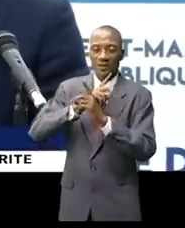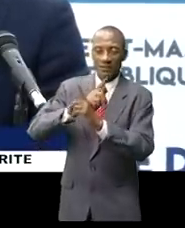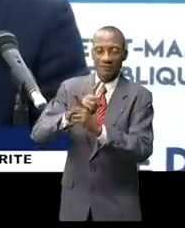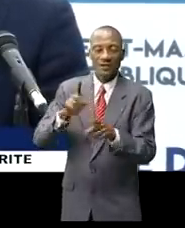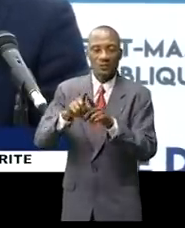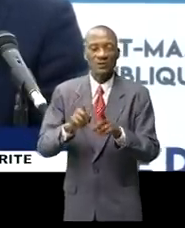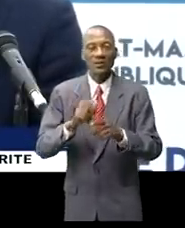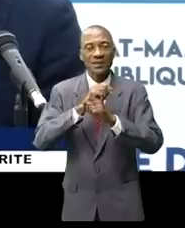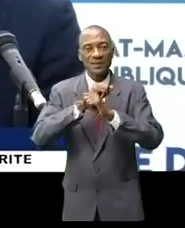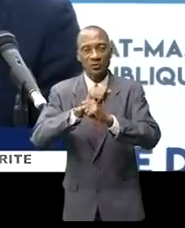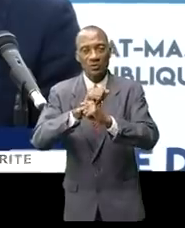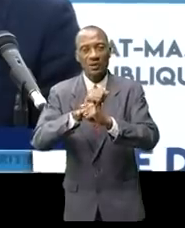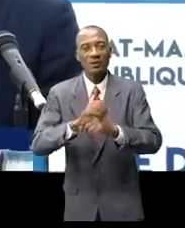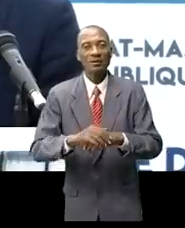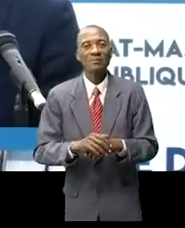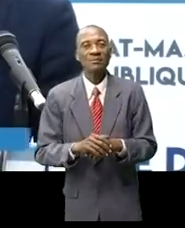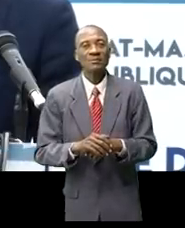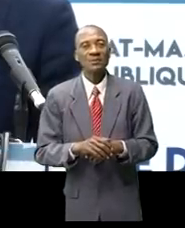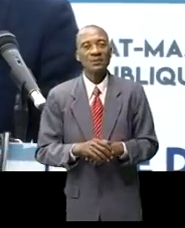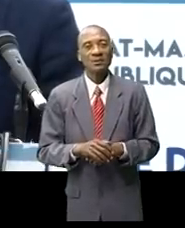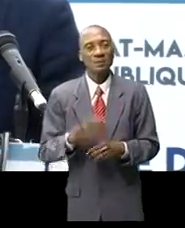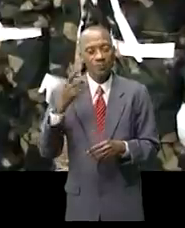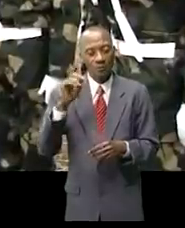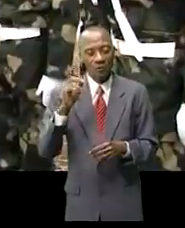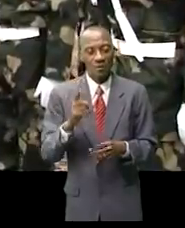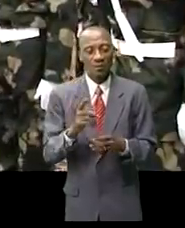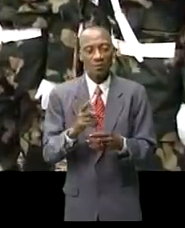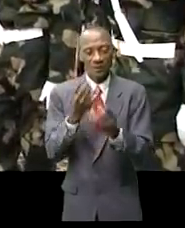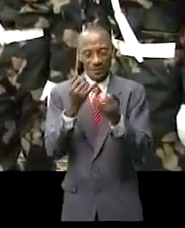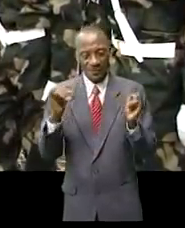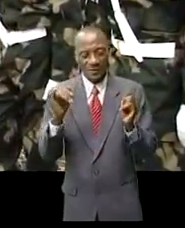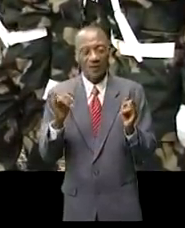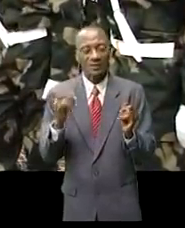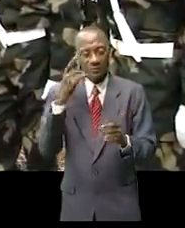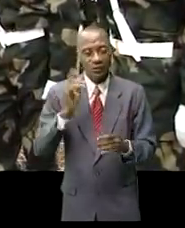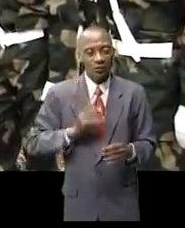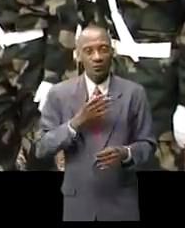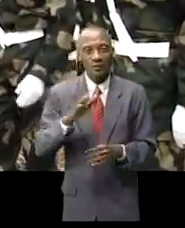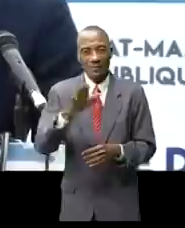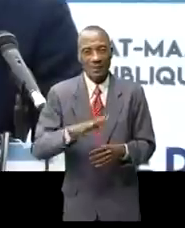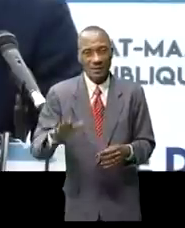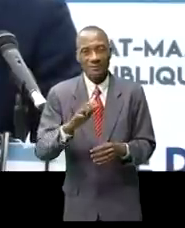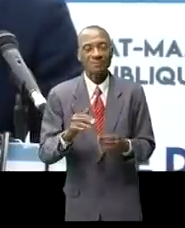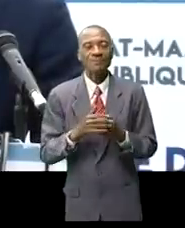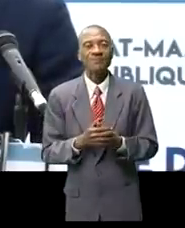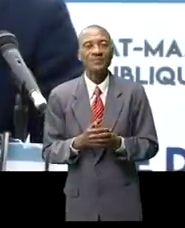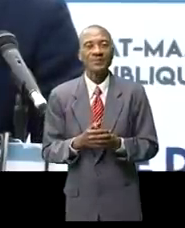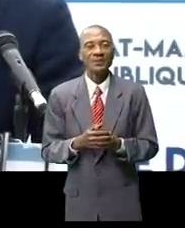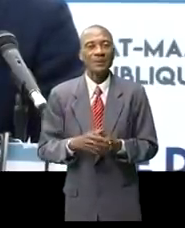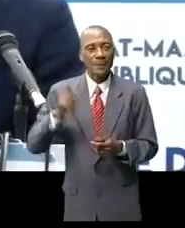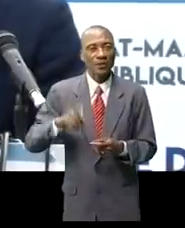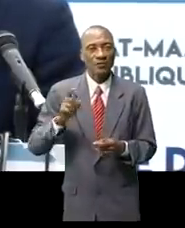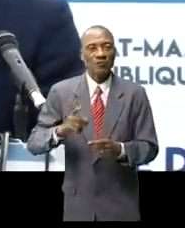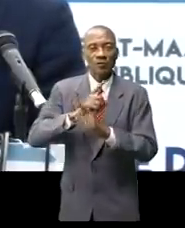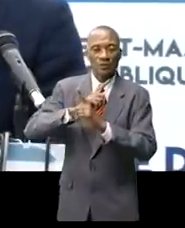pour affirmer l'indépendance et l'identité de la nation. Pour dissuader l'ennemi potentiel, il faut défendre